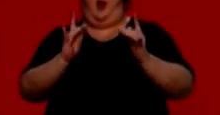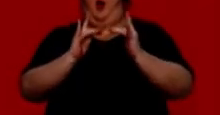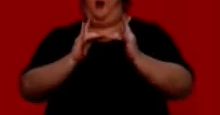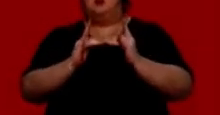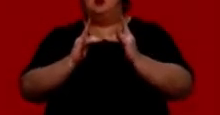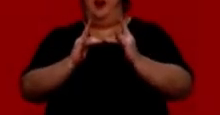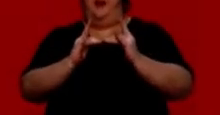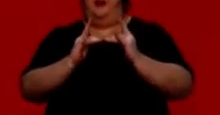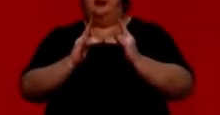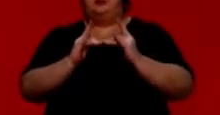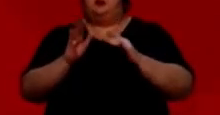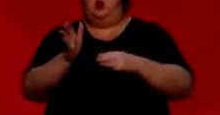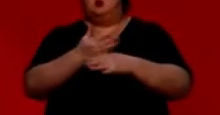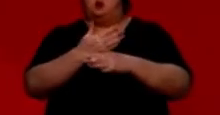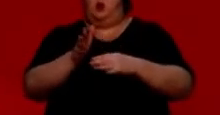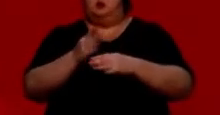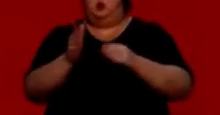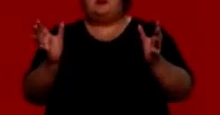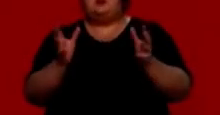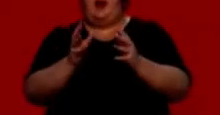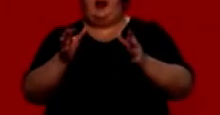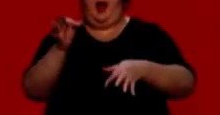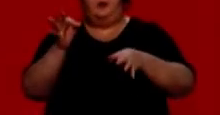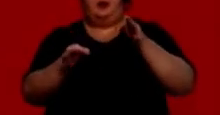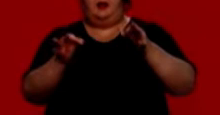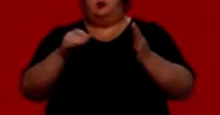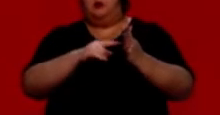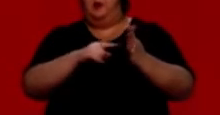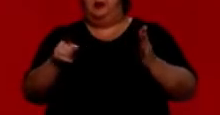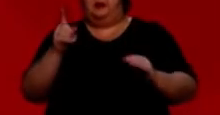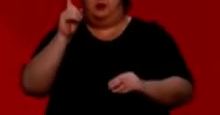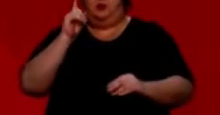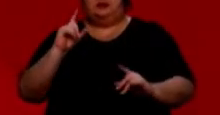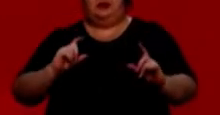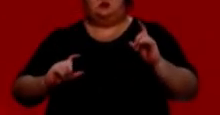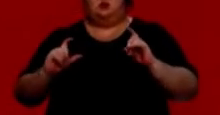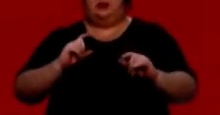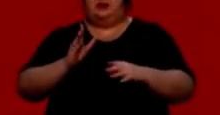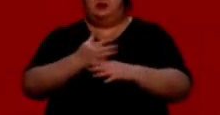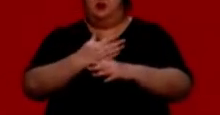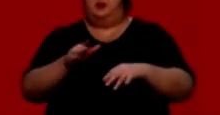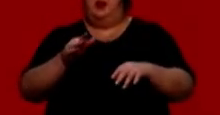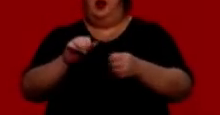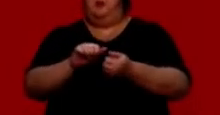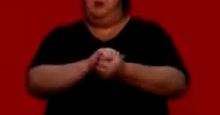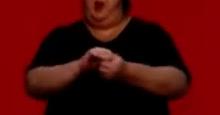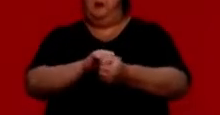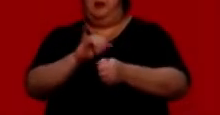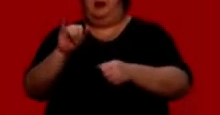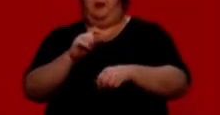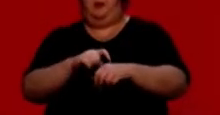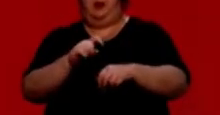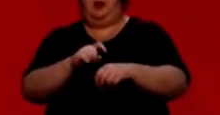відходи, зберігай природу» протягом місяця студенти сортуватимуть папір та пластик. За якими критеріями обиратимуть